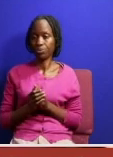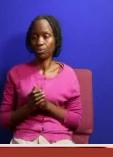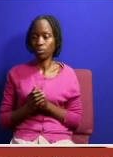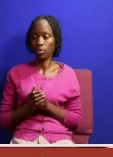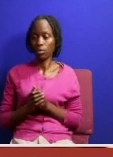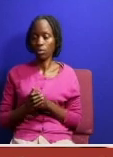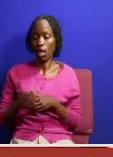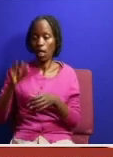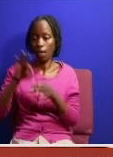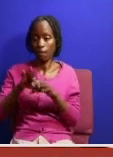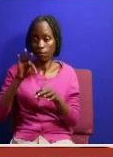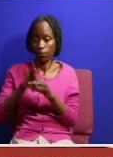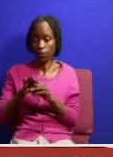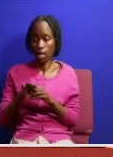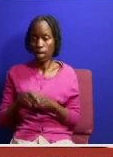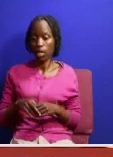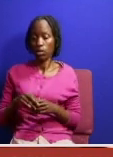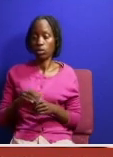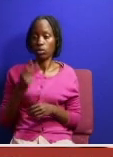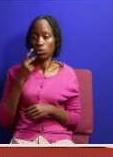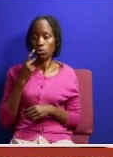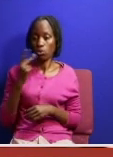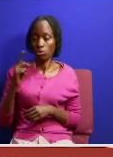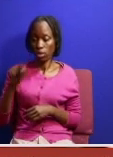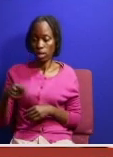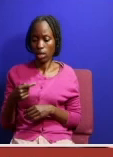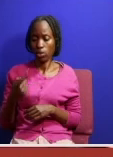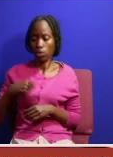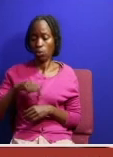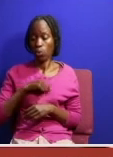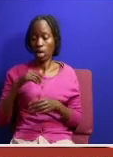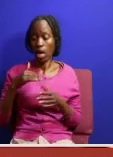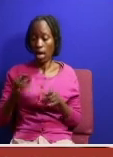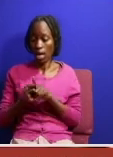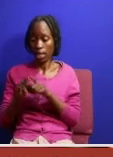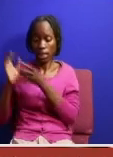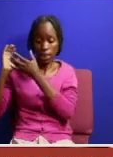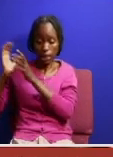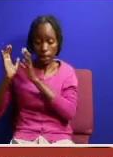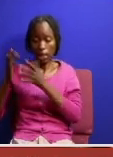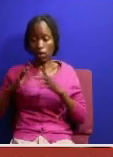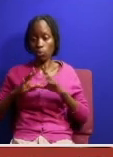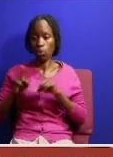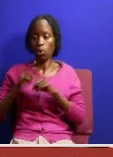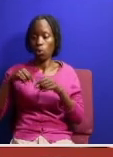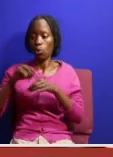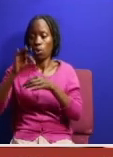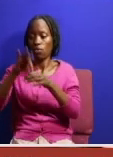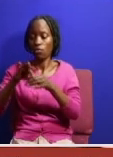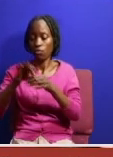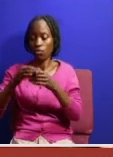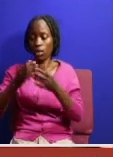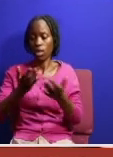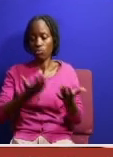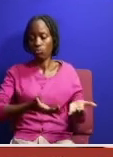ile kura 200,000 sisi kama watu wa Kilifi tuliitoa kwenye chama cha